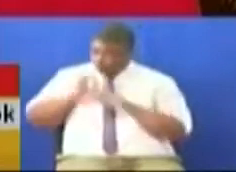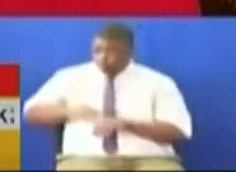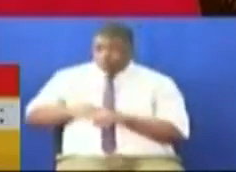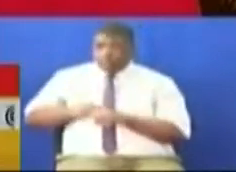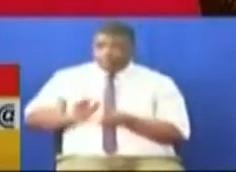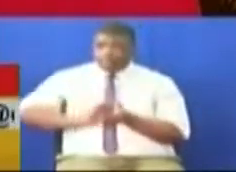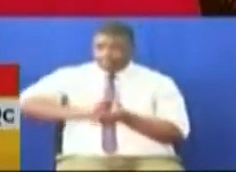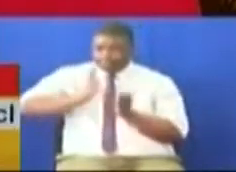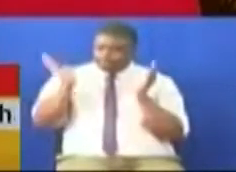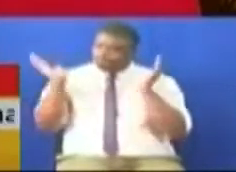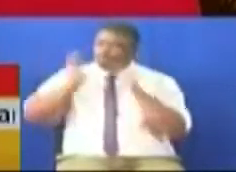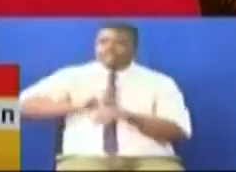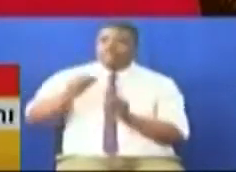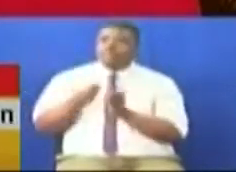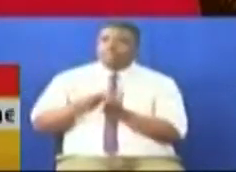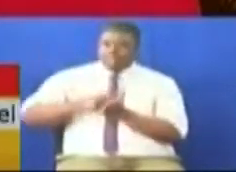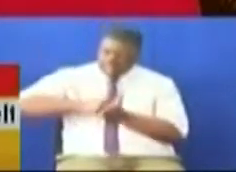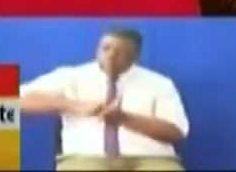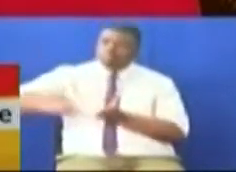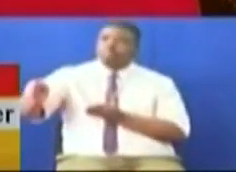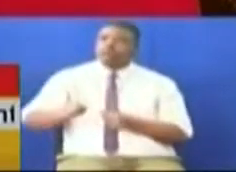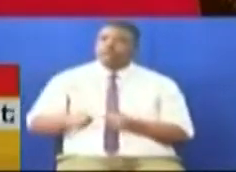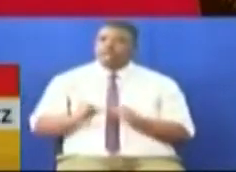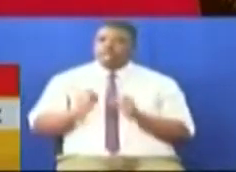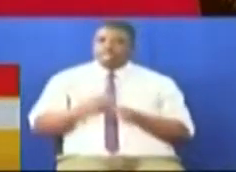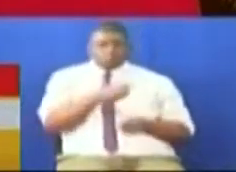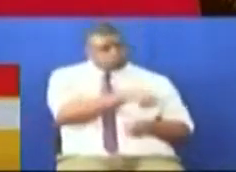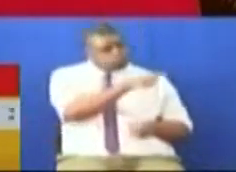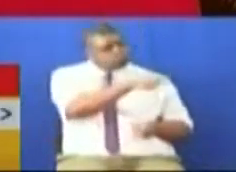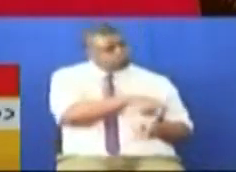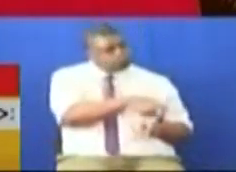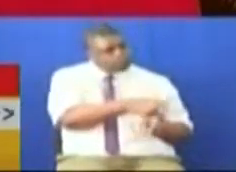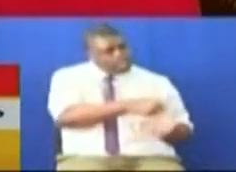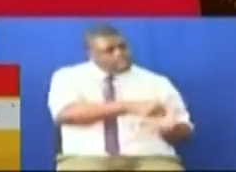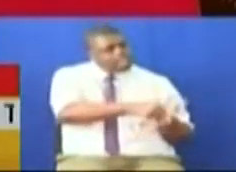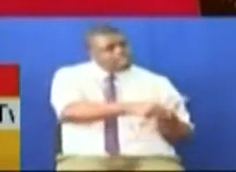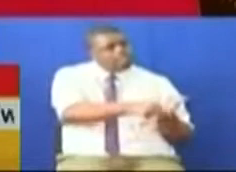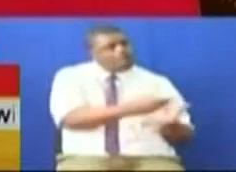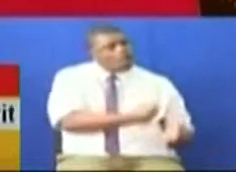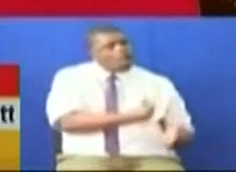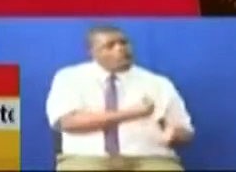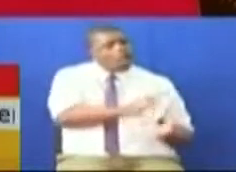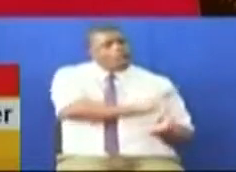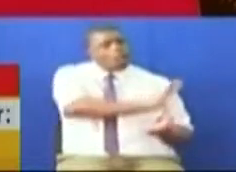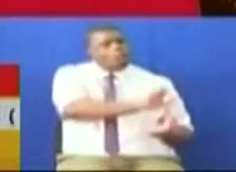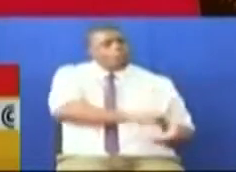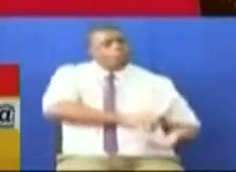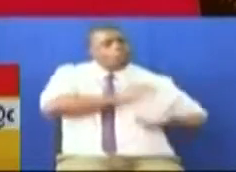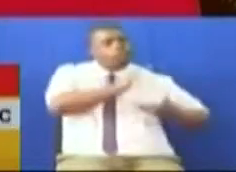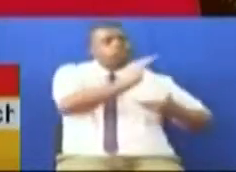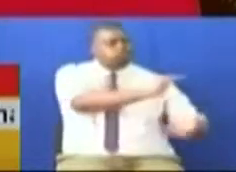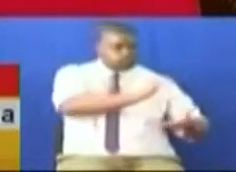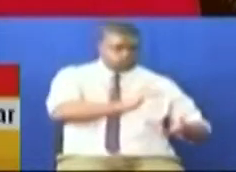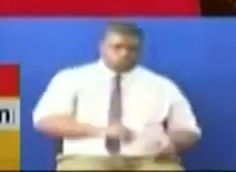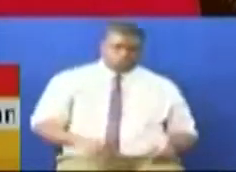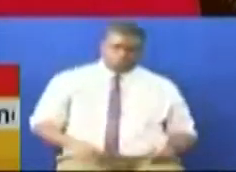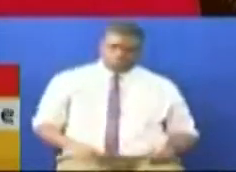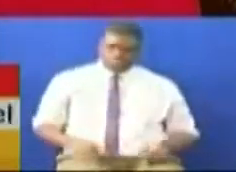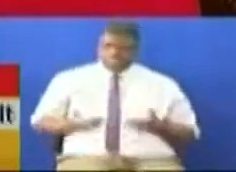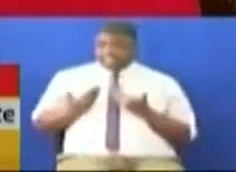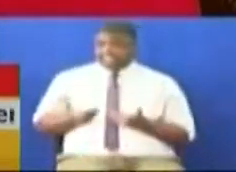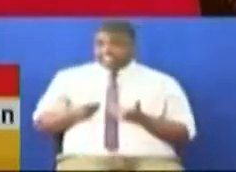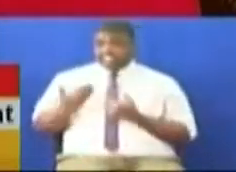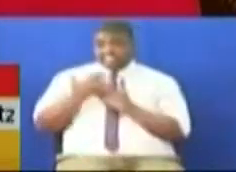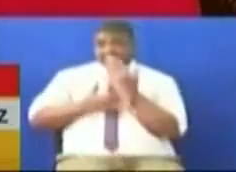kulipwa fedha zote, lakini yeye alilipwa fedha zote. Mheshimiwa Speaker, nchi yetu kwa sasa tumejifunga